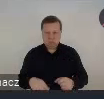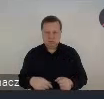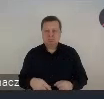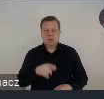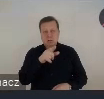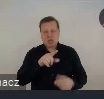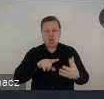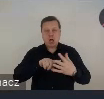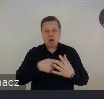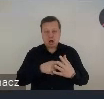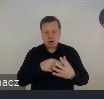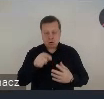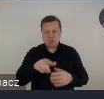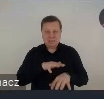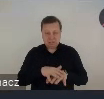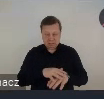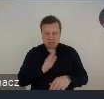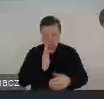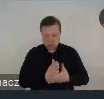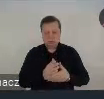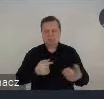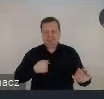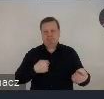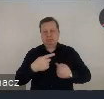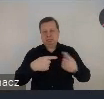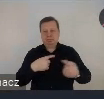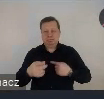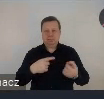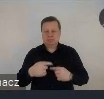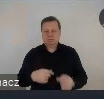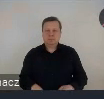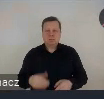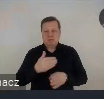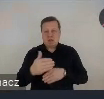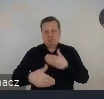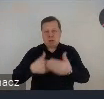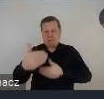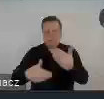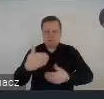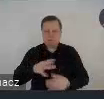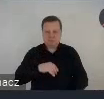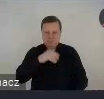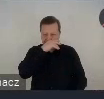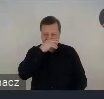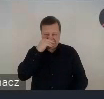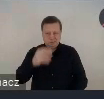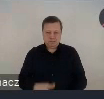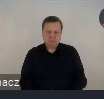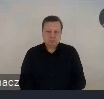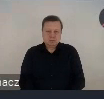loguje w tym systemie i może wykonywać dalsze działania.